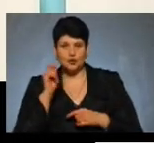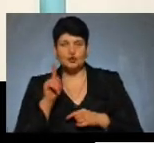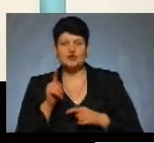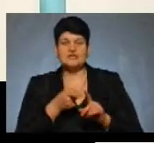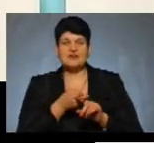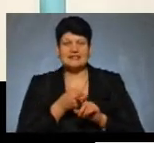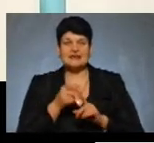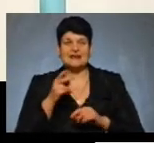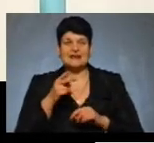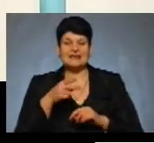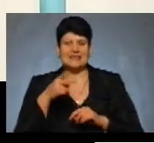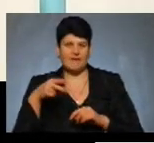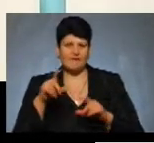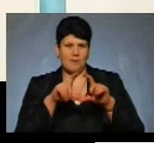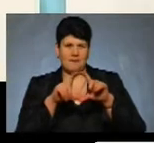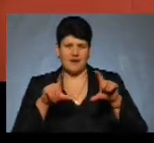їх оформлено